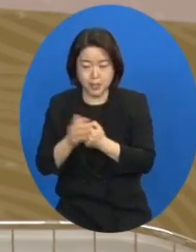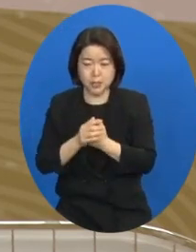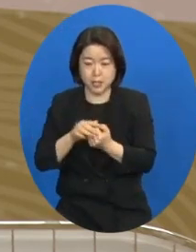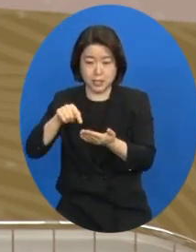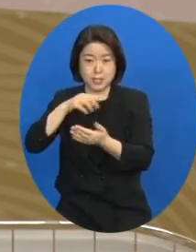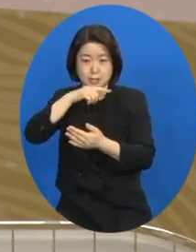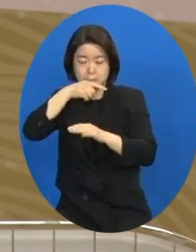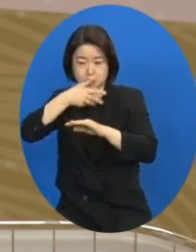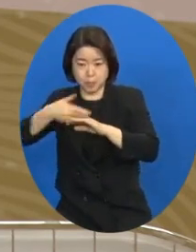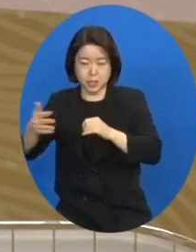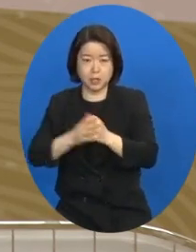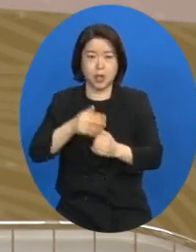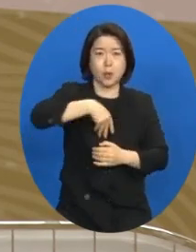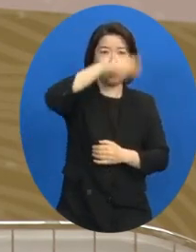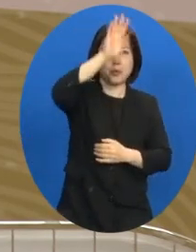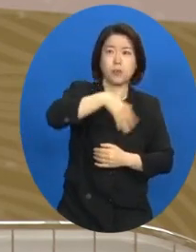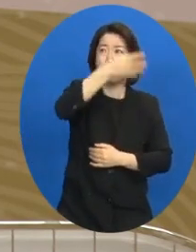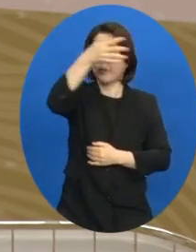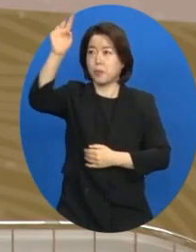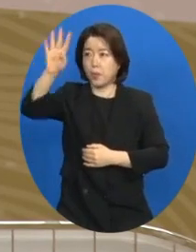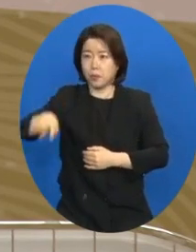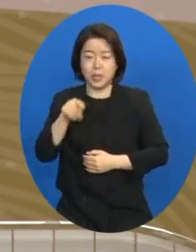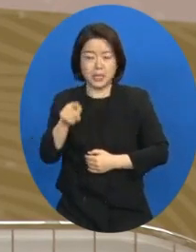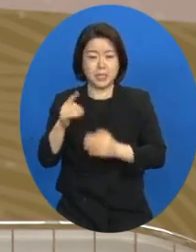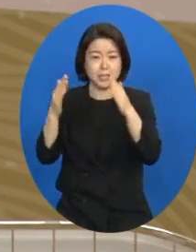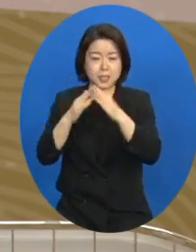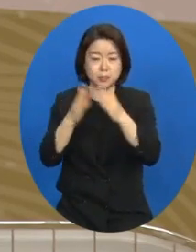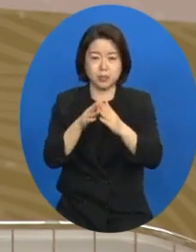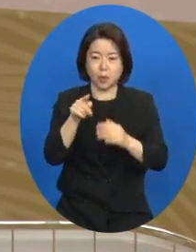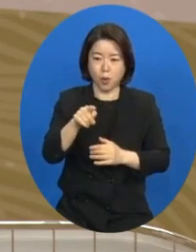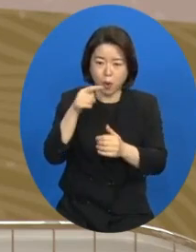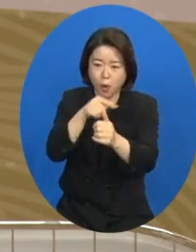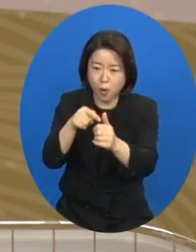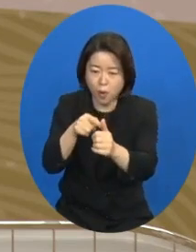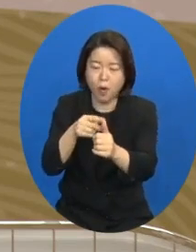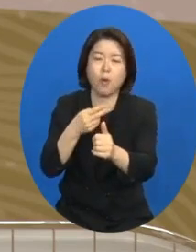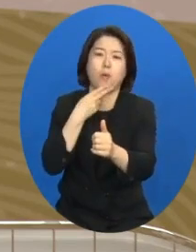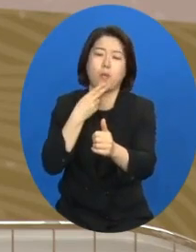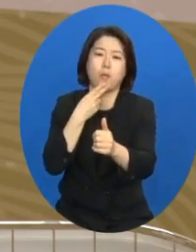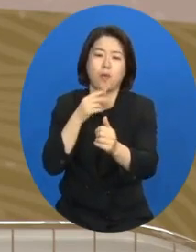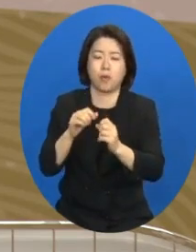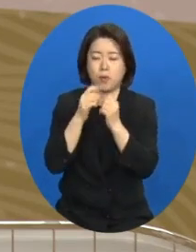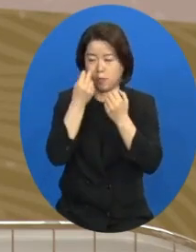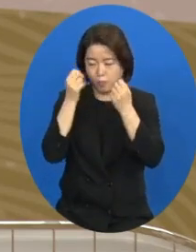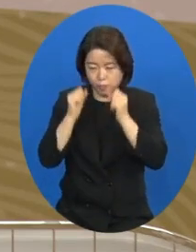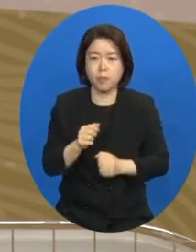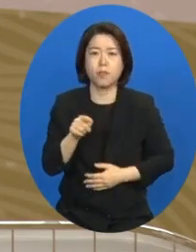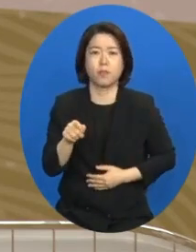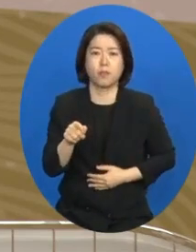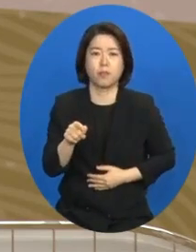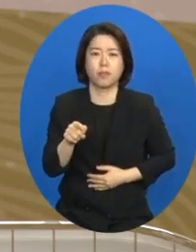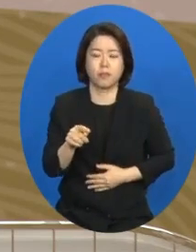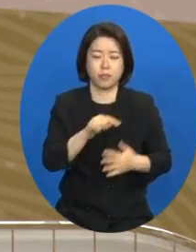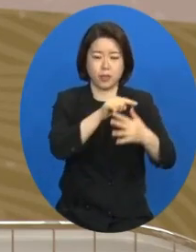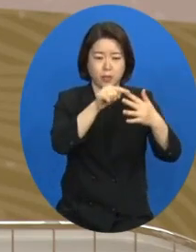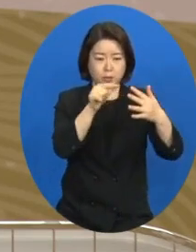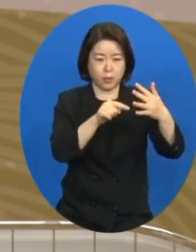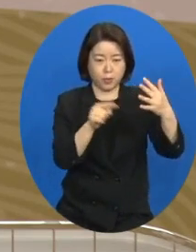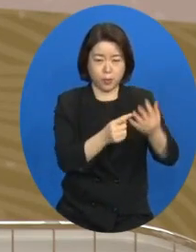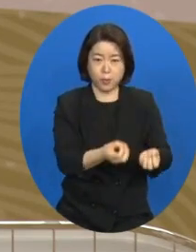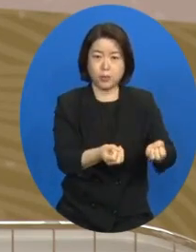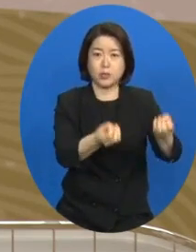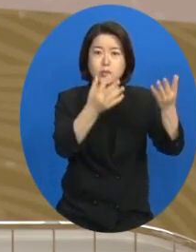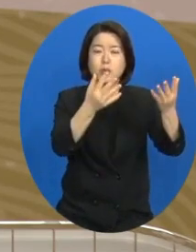인 방에 바른 그집 만큼은 천사가 건너간 유월절 아 절기가